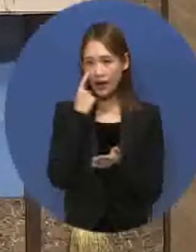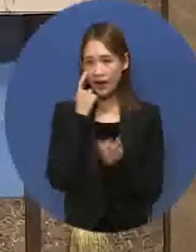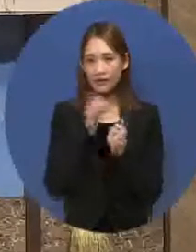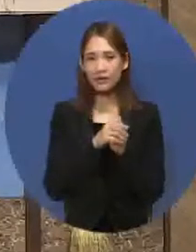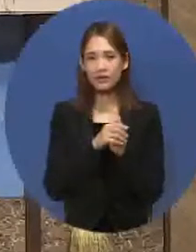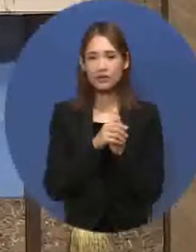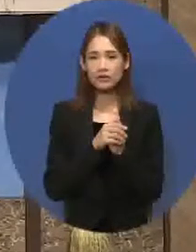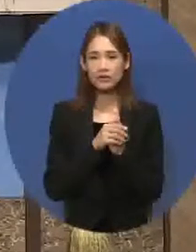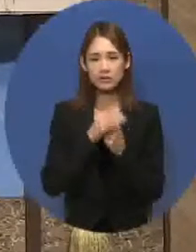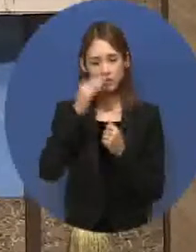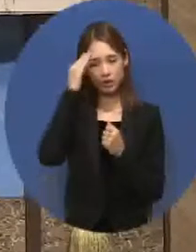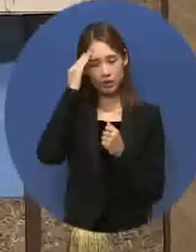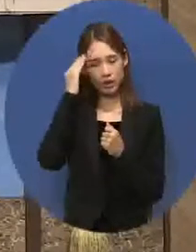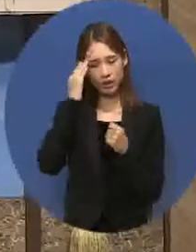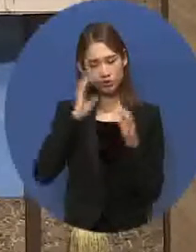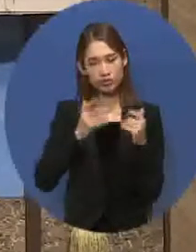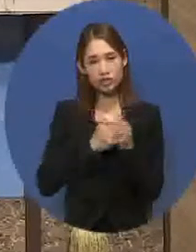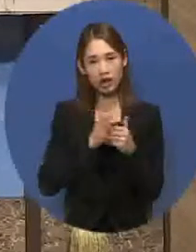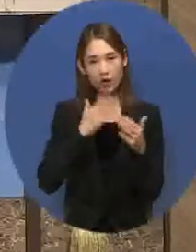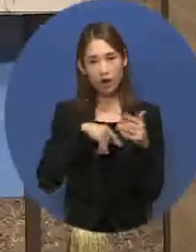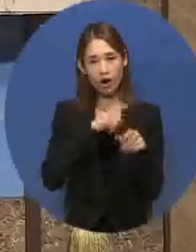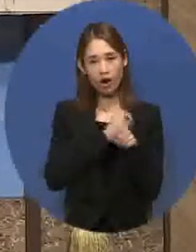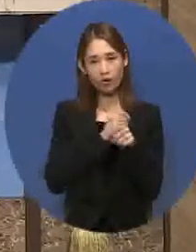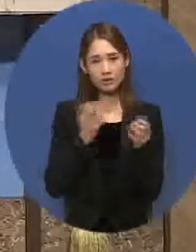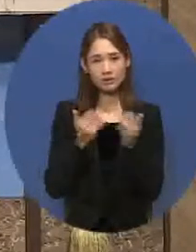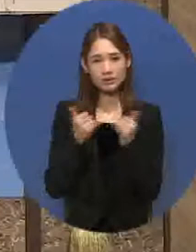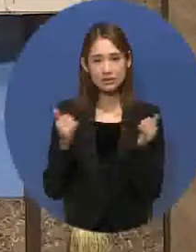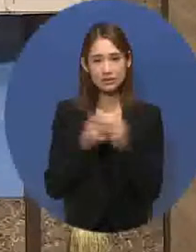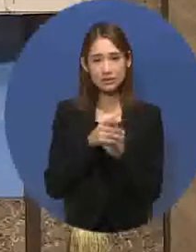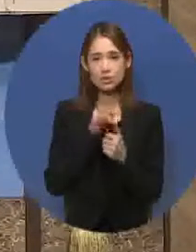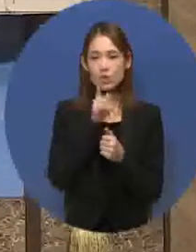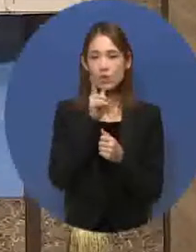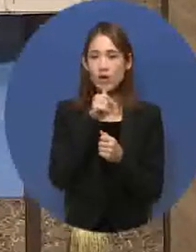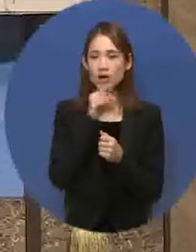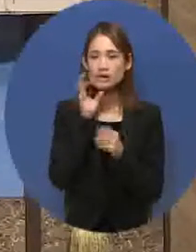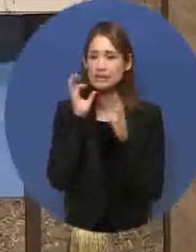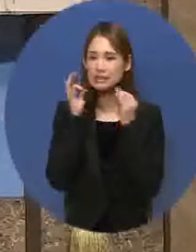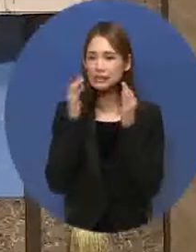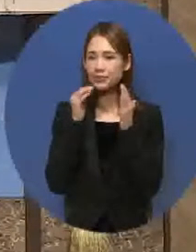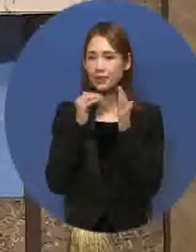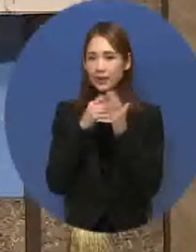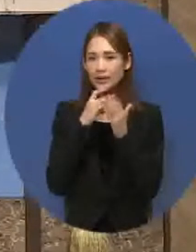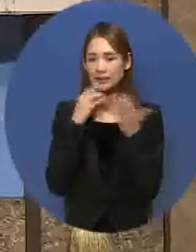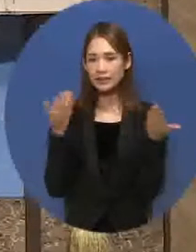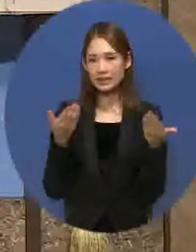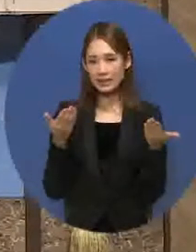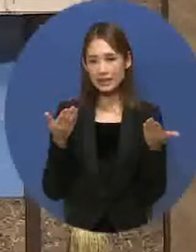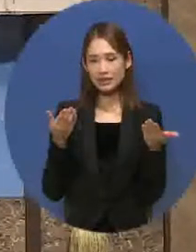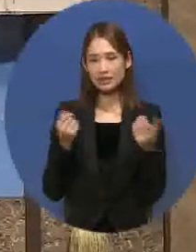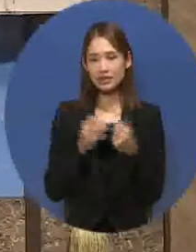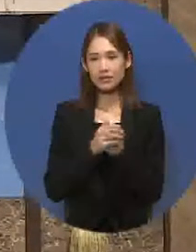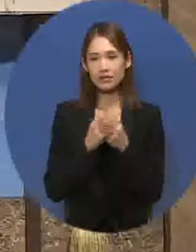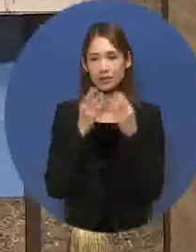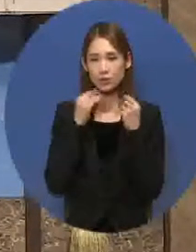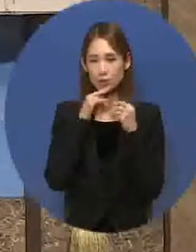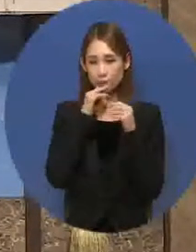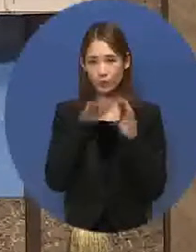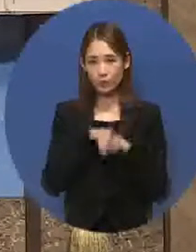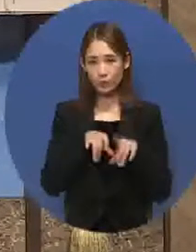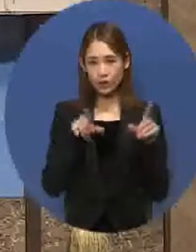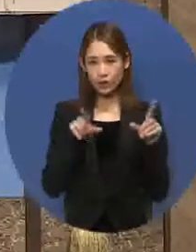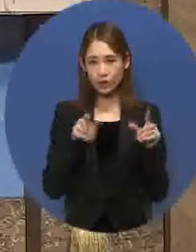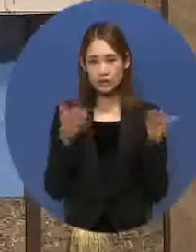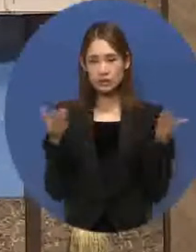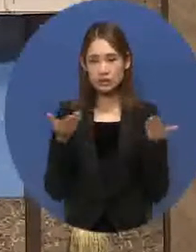우리나라의 모든 관공서나 직장에서 월요일부터 금요일까지만 일을 하고 네. 토요일과